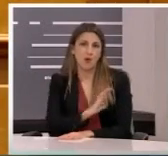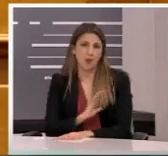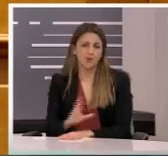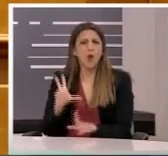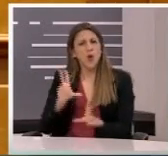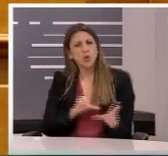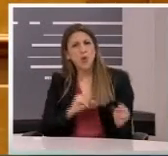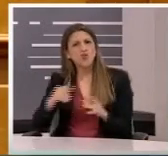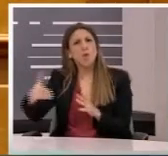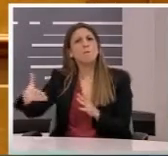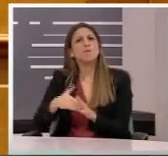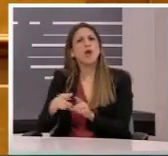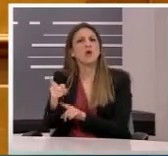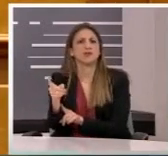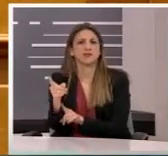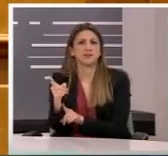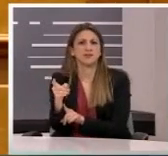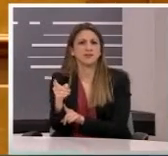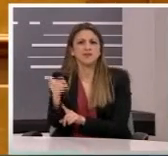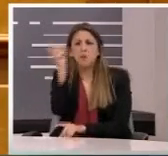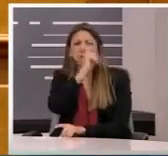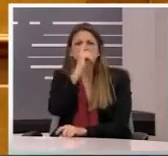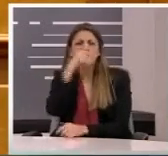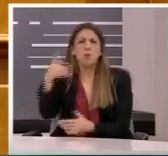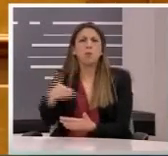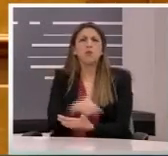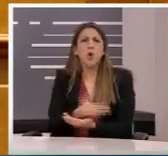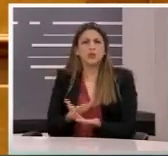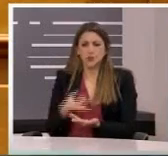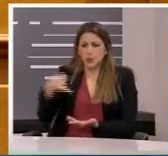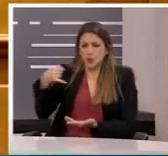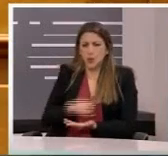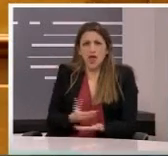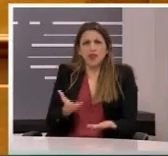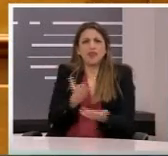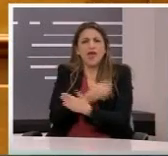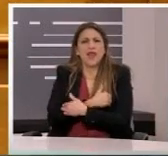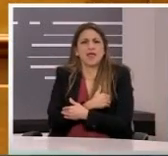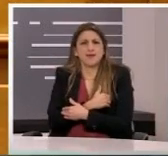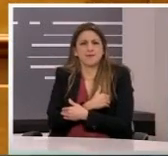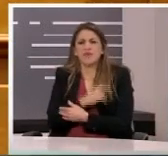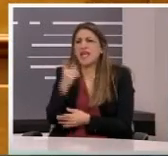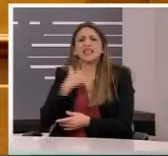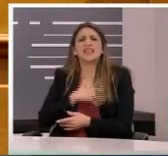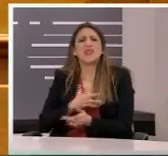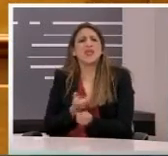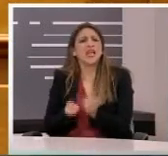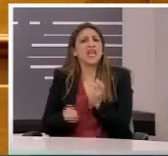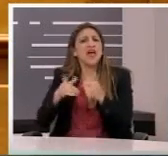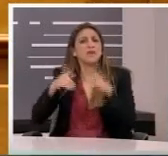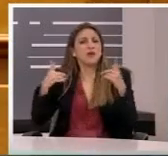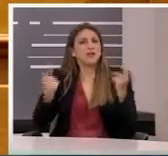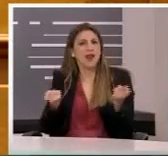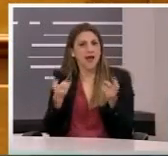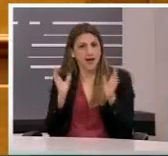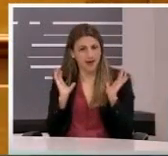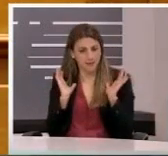κατατεθεί ενώπιον του Ελληνικού Κοινοβουλίου. Τι προσπαθεί να συμψηφίσει η Νέα Δημοκρατία με την πρότασή της αυτή?